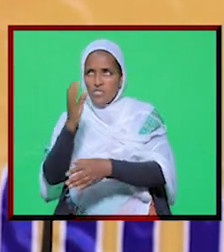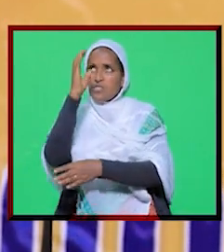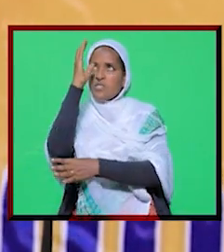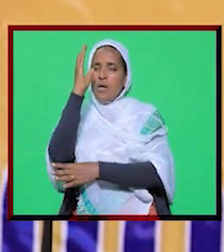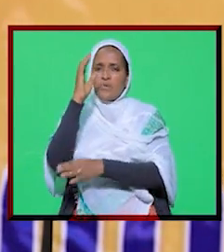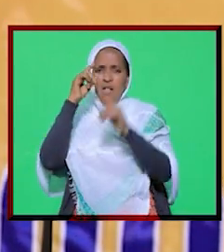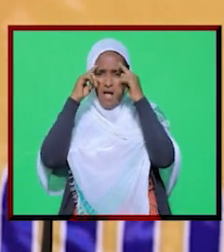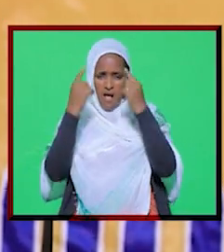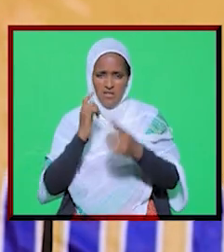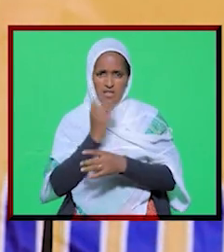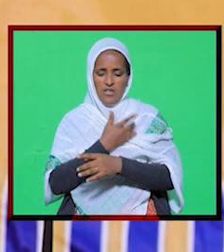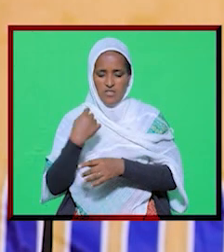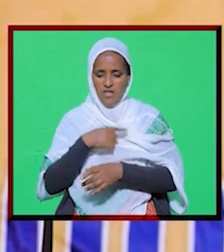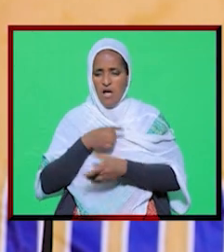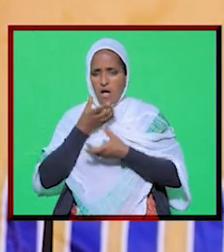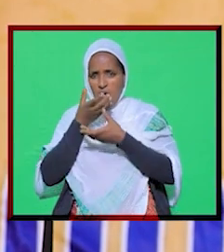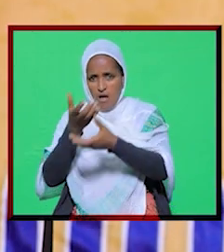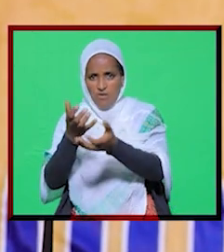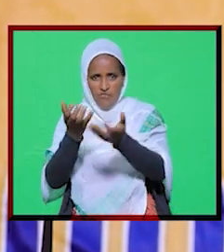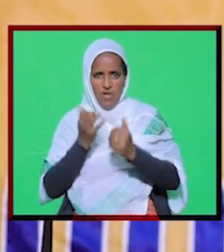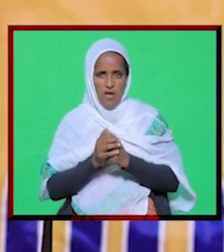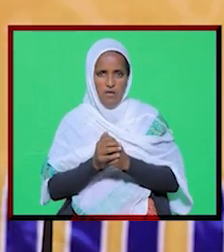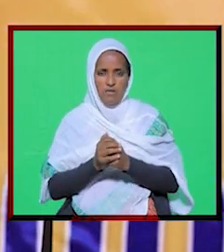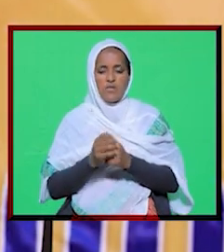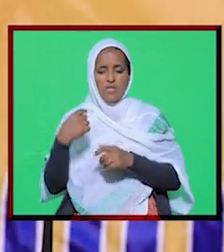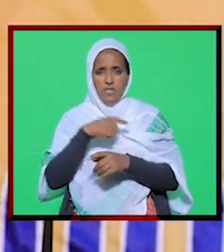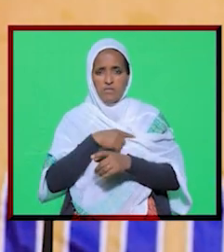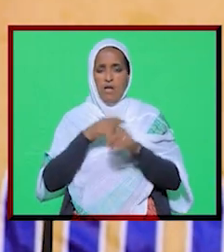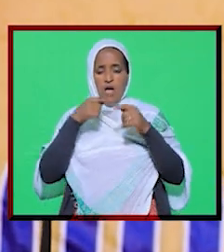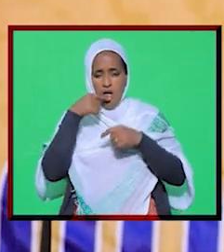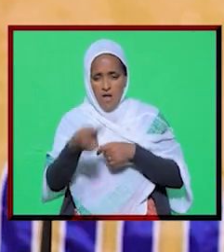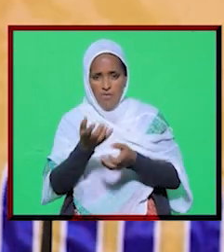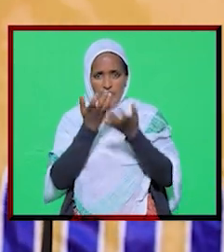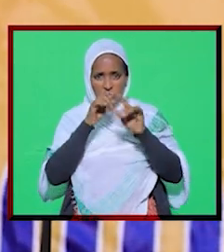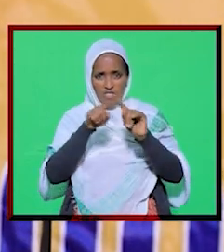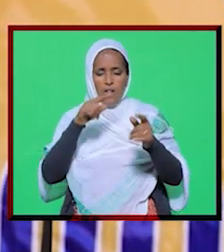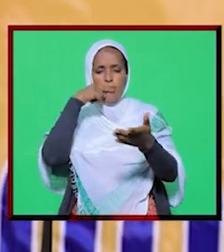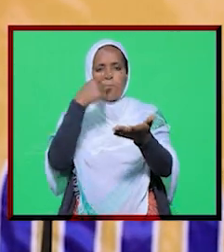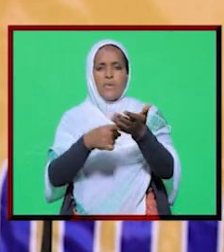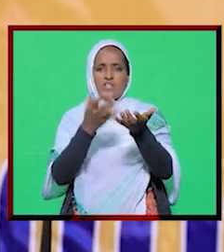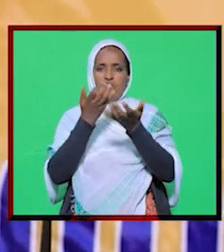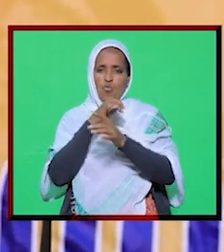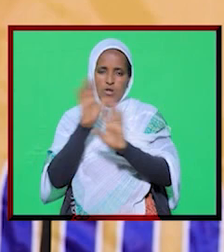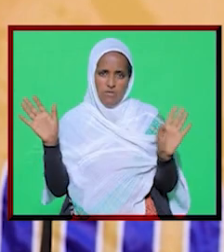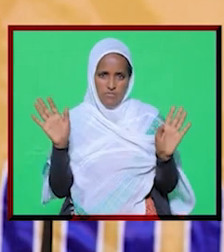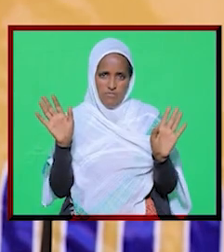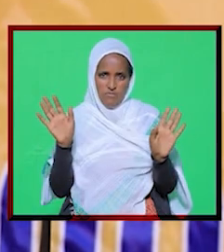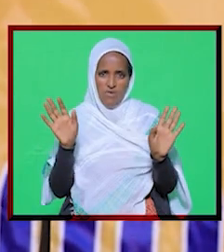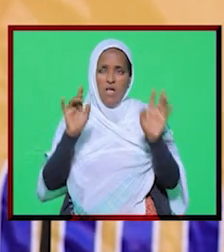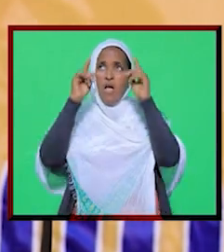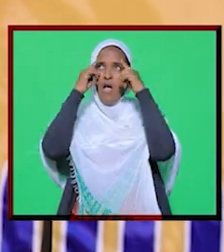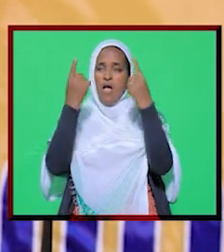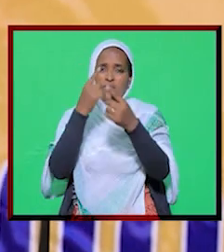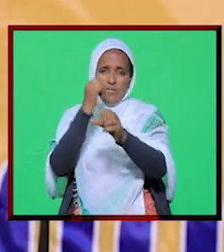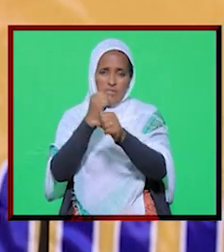እግዚአብሔር ኃጢአታችንን እንድንናገር ይፈልጋል። እንድንናገር ግን የሚፈልገው መረጃ ፈልጎ አይደለም።